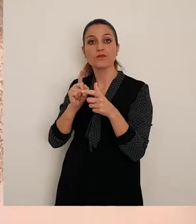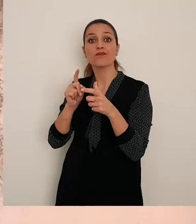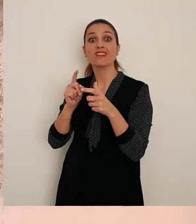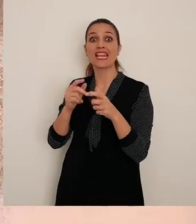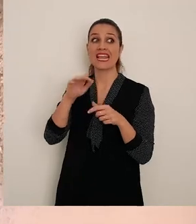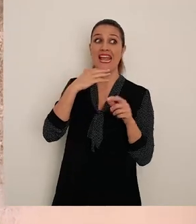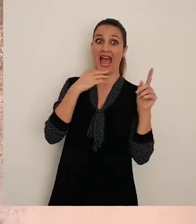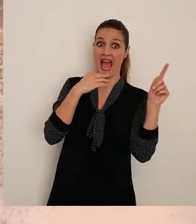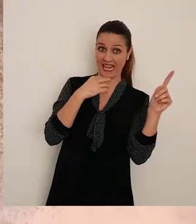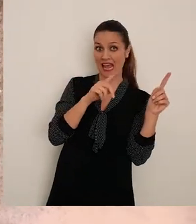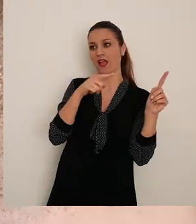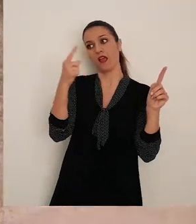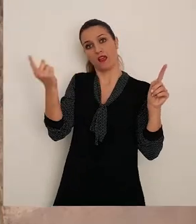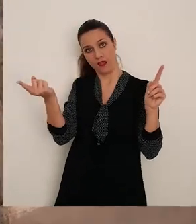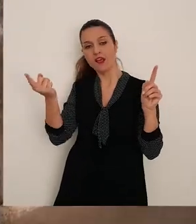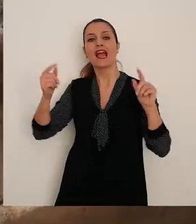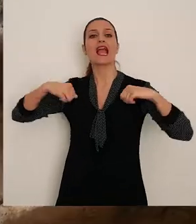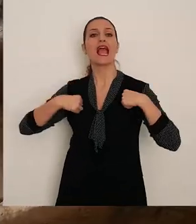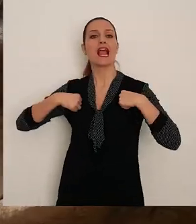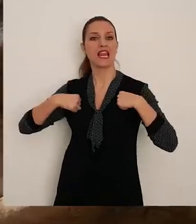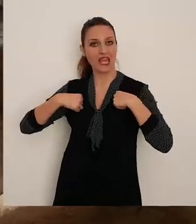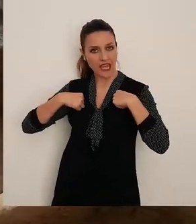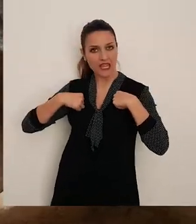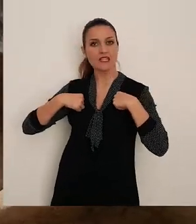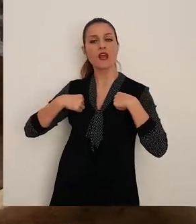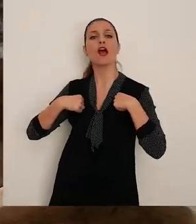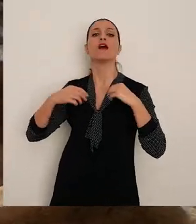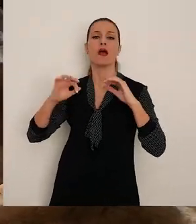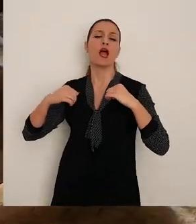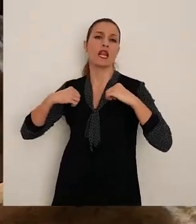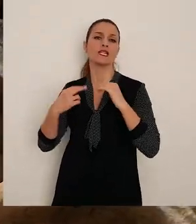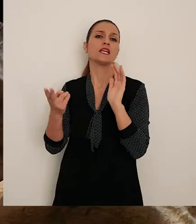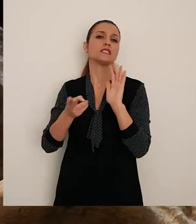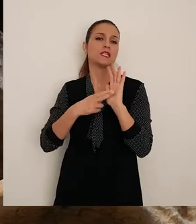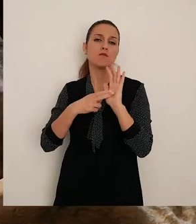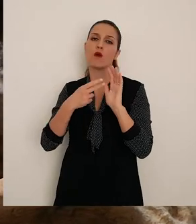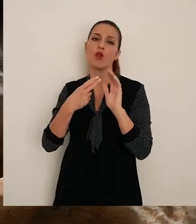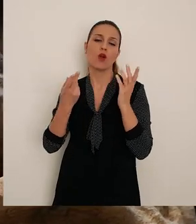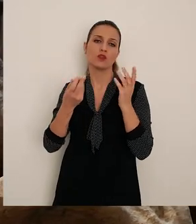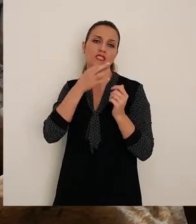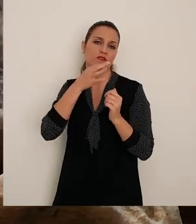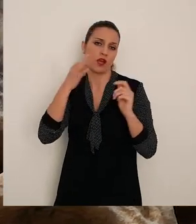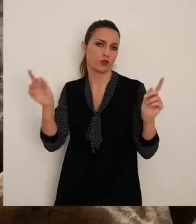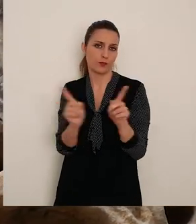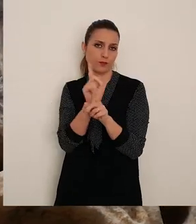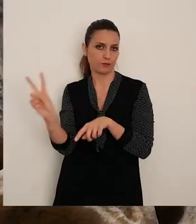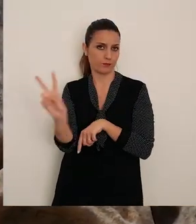In corrispondenza del cane, sul lato destro è raffigurata una gallina che ha la medesima interpretazione metaforica.